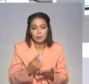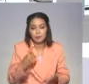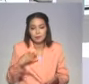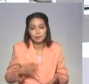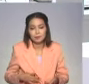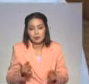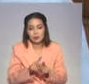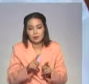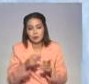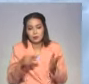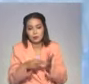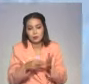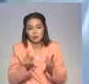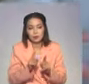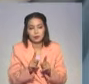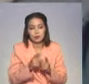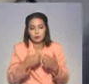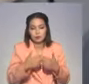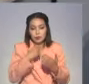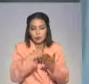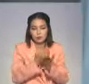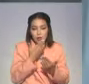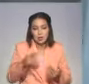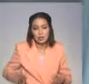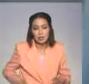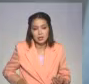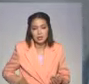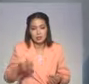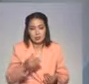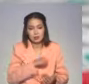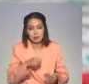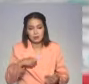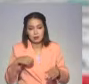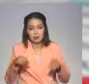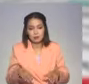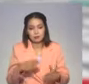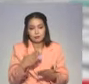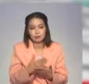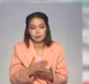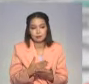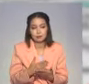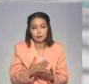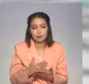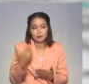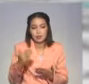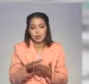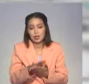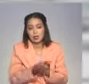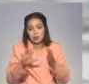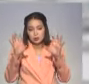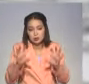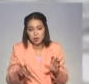баға белгілі бір стандарттармен есептелмейді. Оны директорлар кеңесі шешеді дейді. Ол ешқандай заңға қарсы